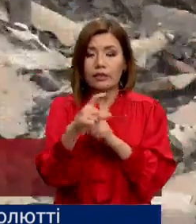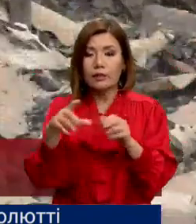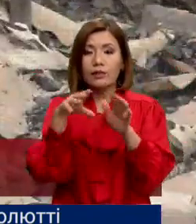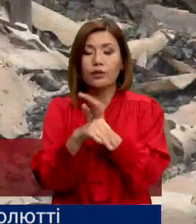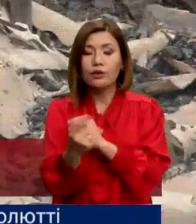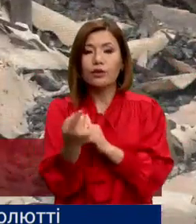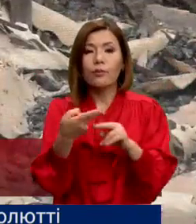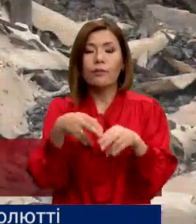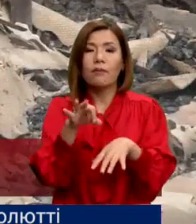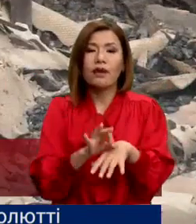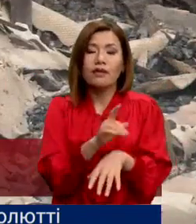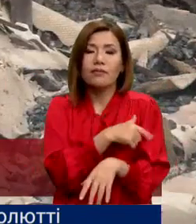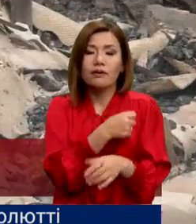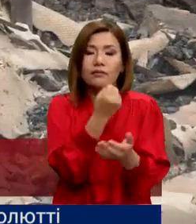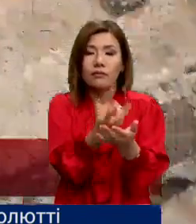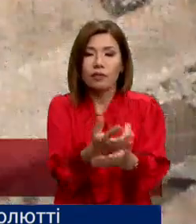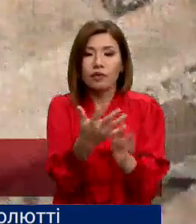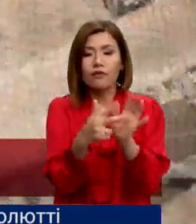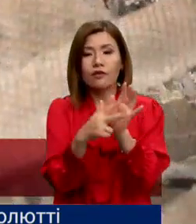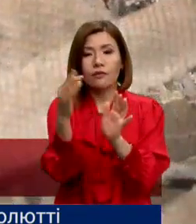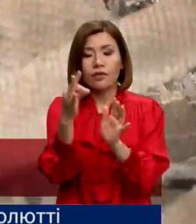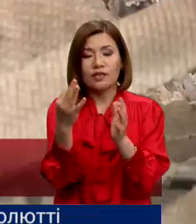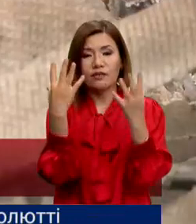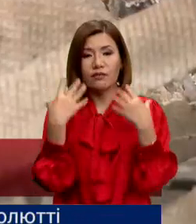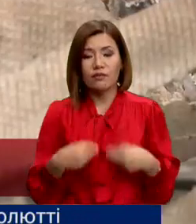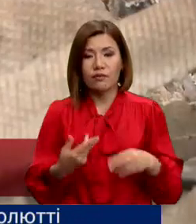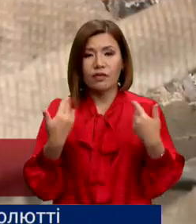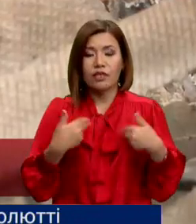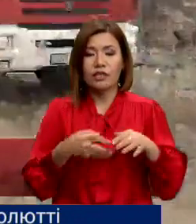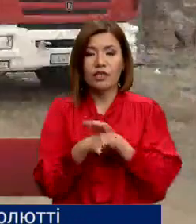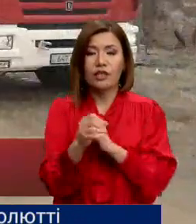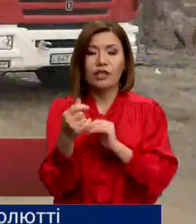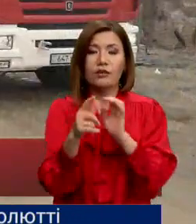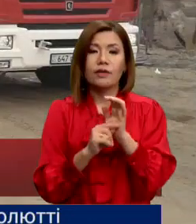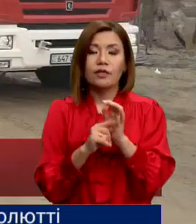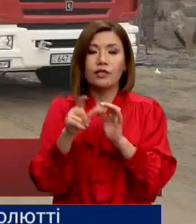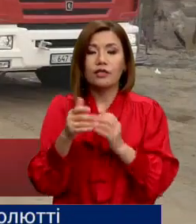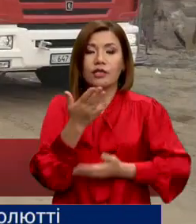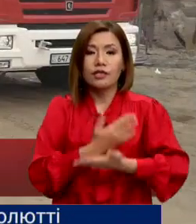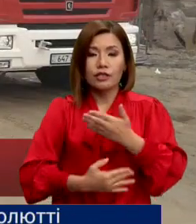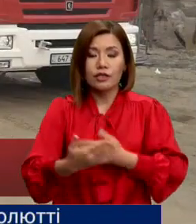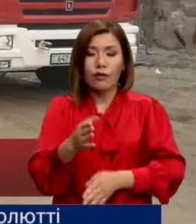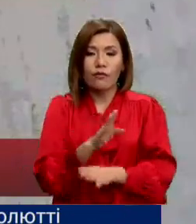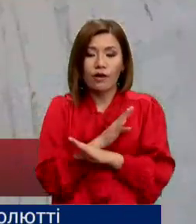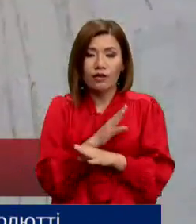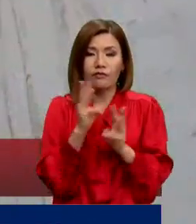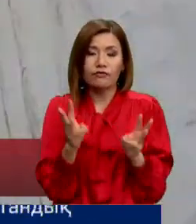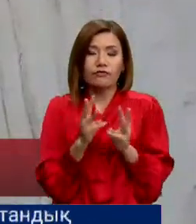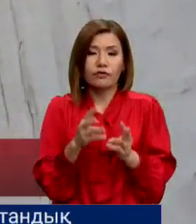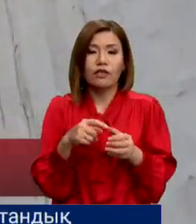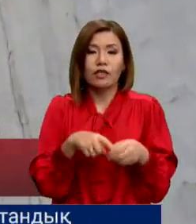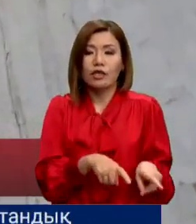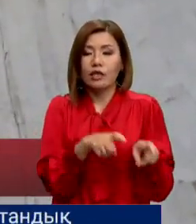них находится в больнице с ожогами 8% тела. Еще один человек, пенсионер-инвалид, погиб в огне, отказавшись